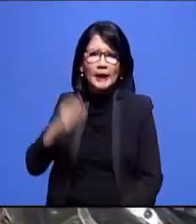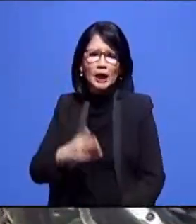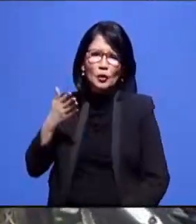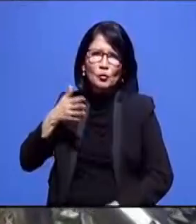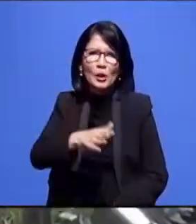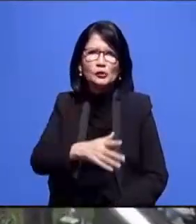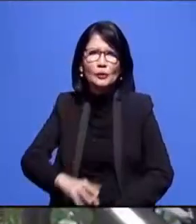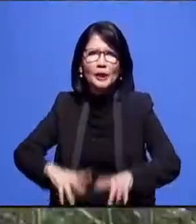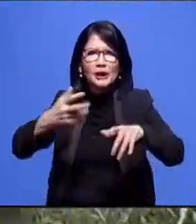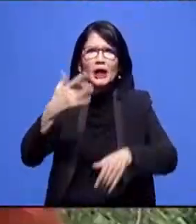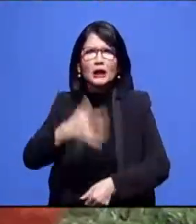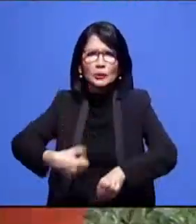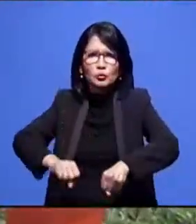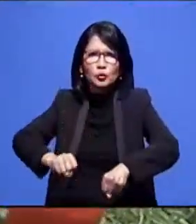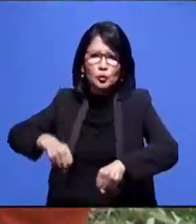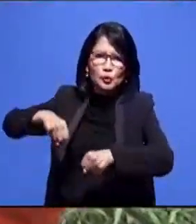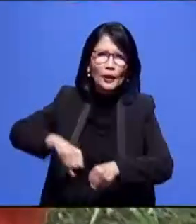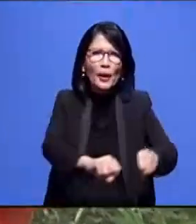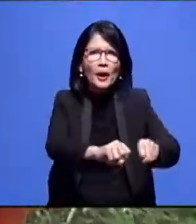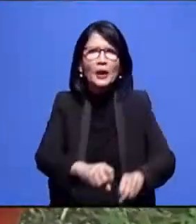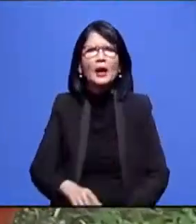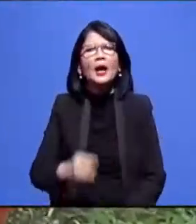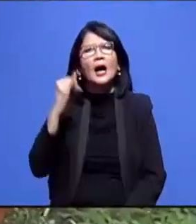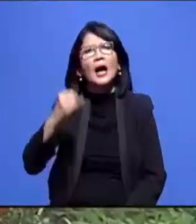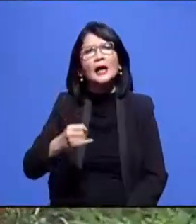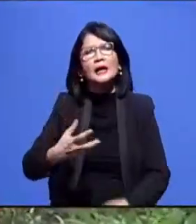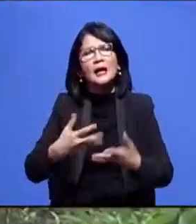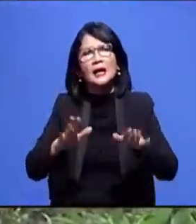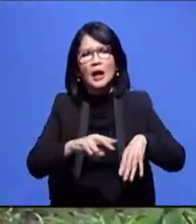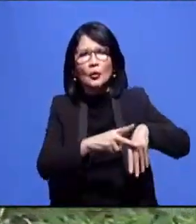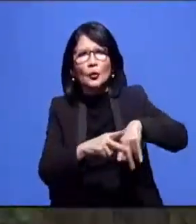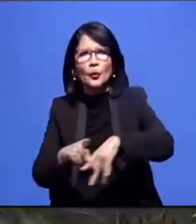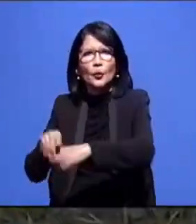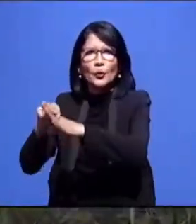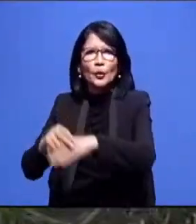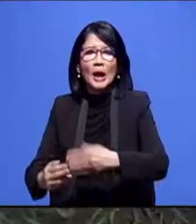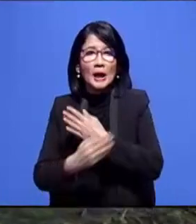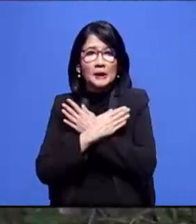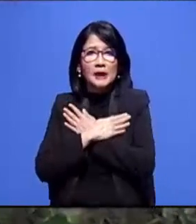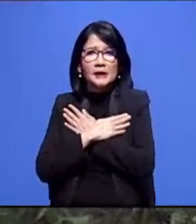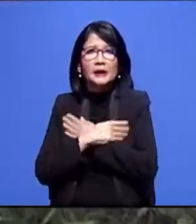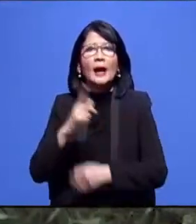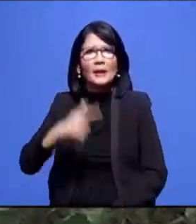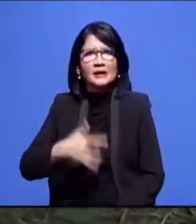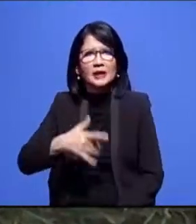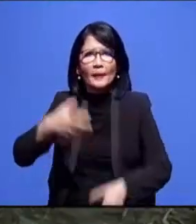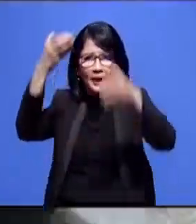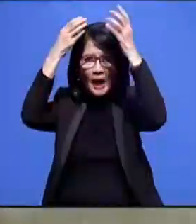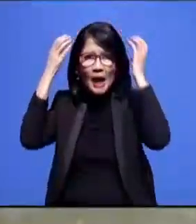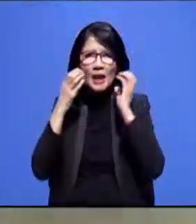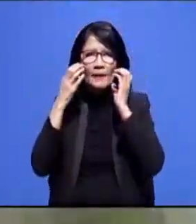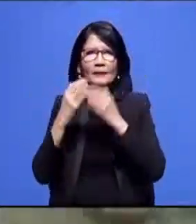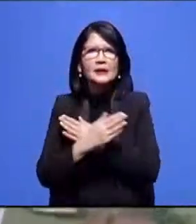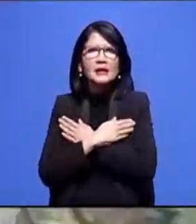banjir sambil mengendarai sepeda motor sebelum akhirnya hilang terseret arus. Jasad korban ditemukan masih menggunakan helm.